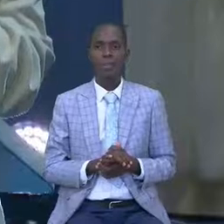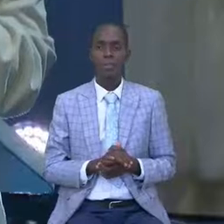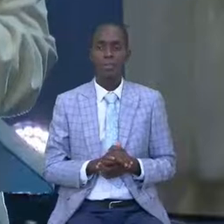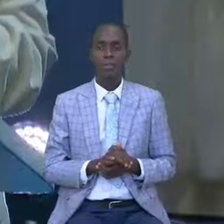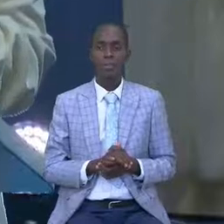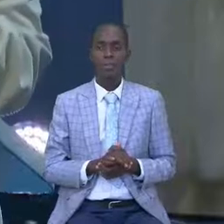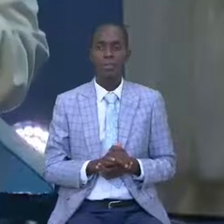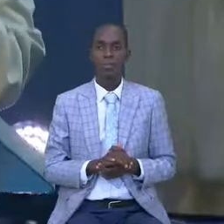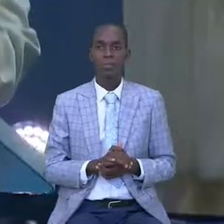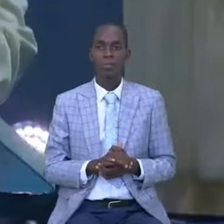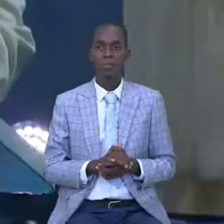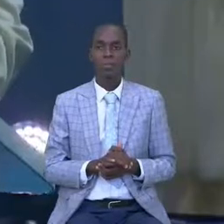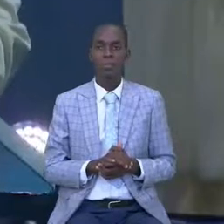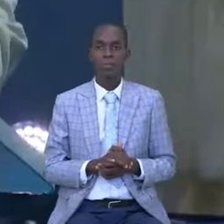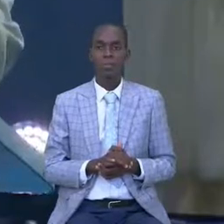montera bientôt.